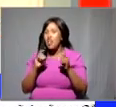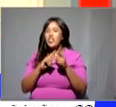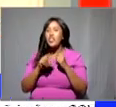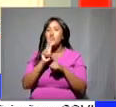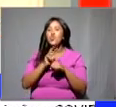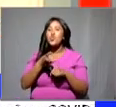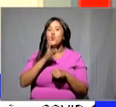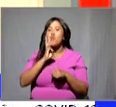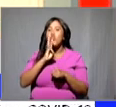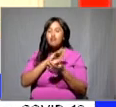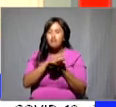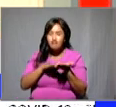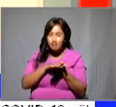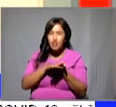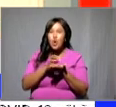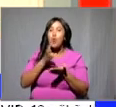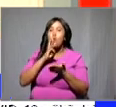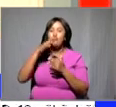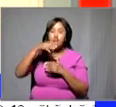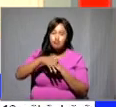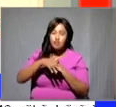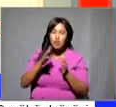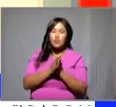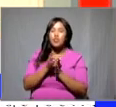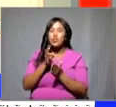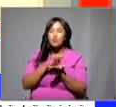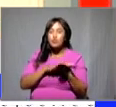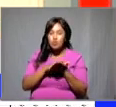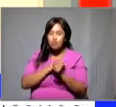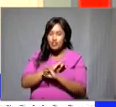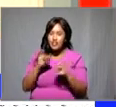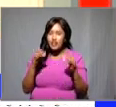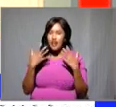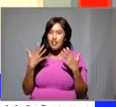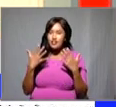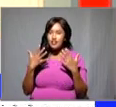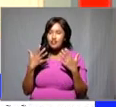mai handu muverethi ni mai maraitika na thabuni withabe